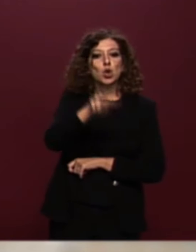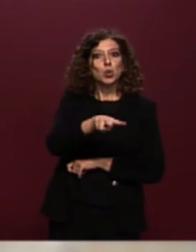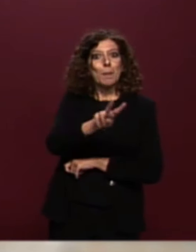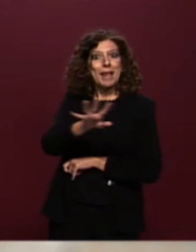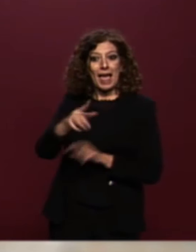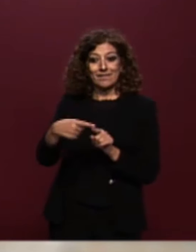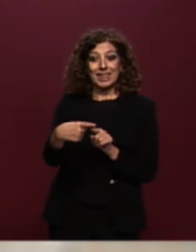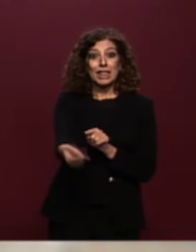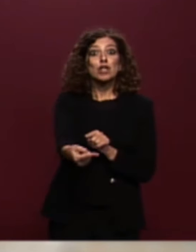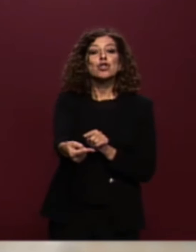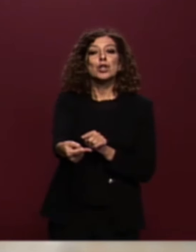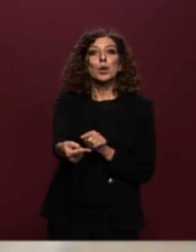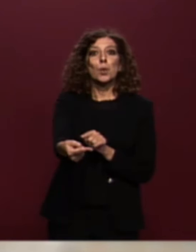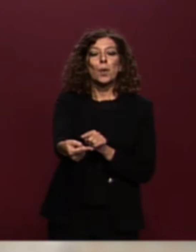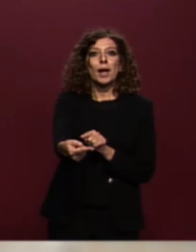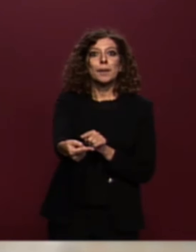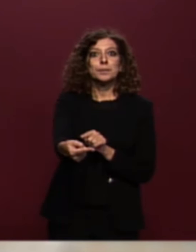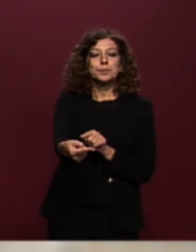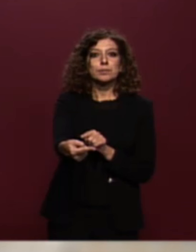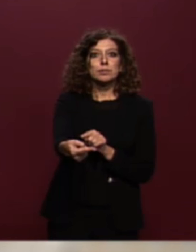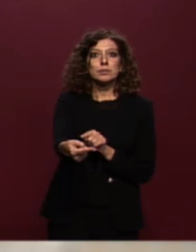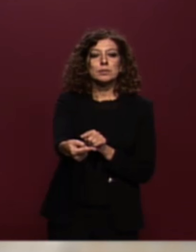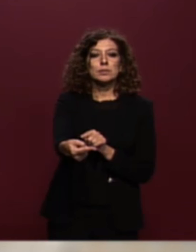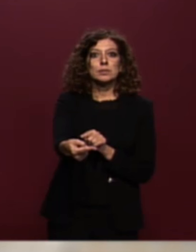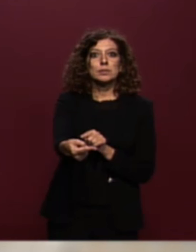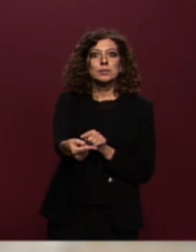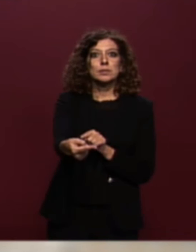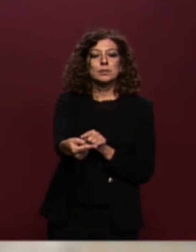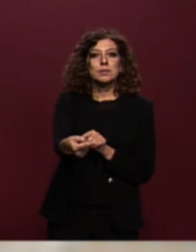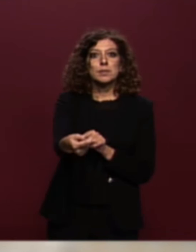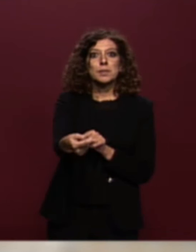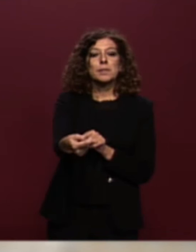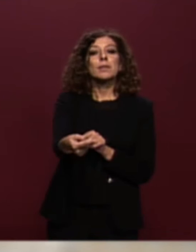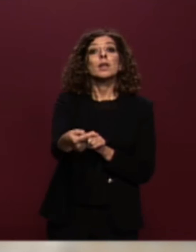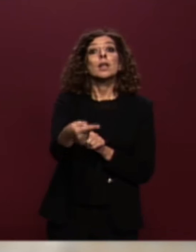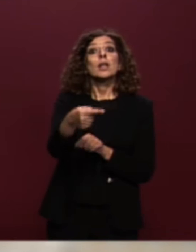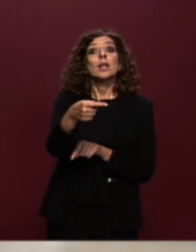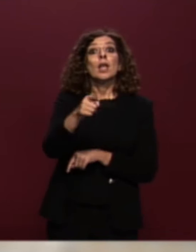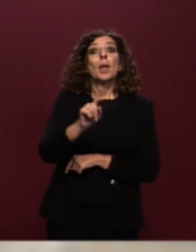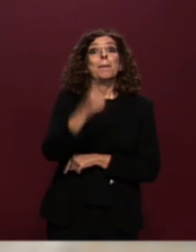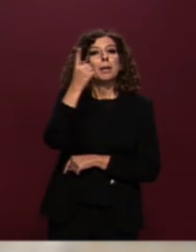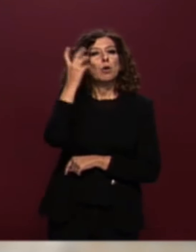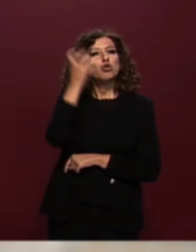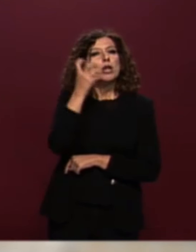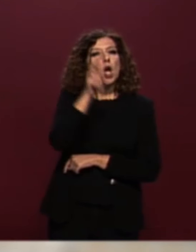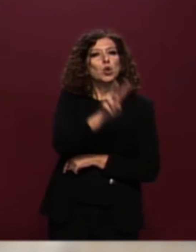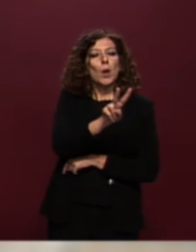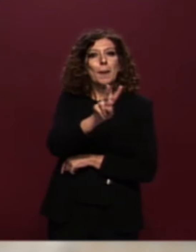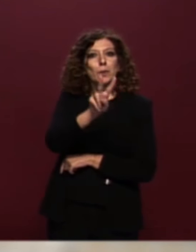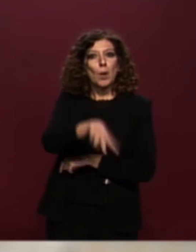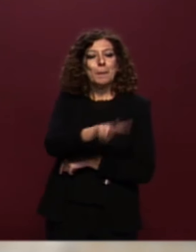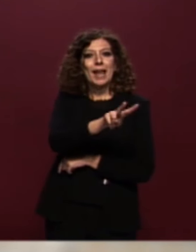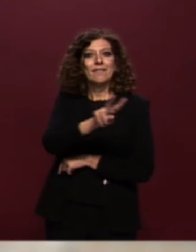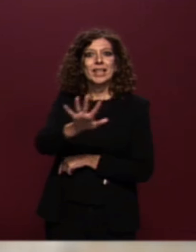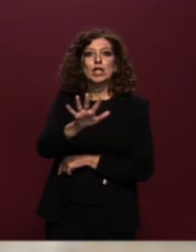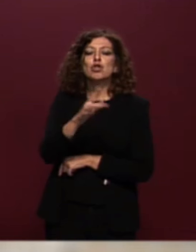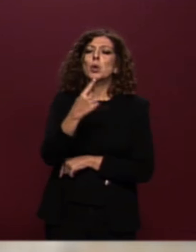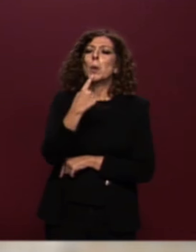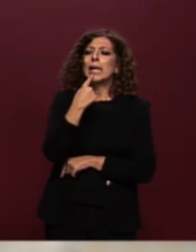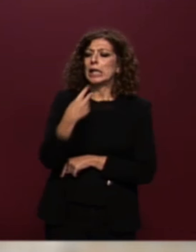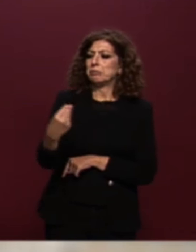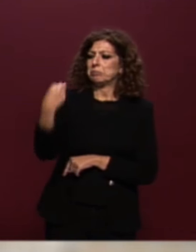2025 non sporsemeremo più un centesimo a chi chiede fondi europei